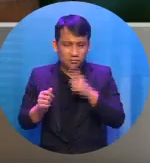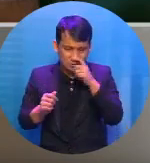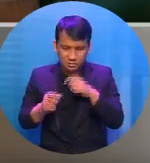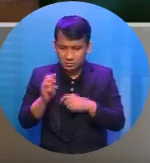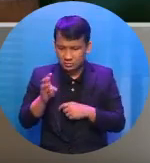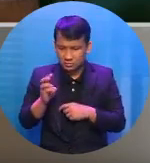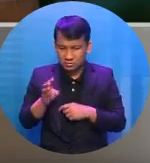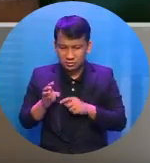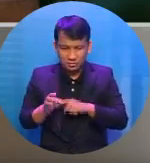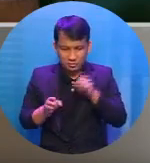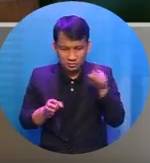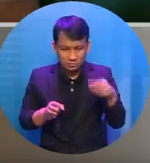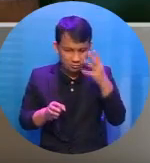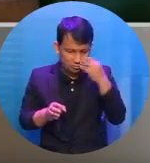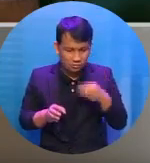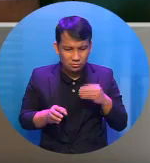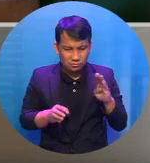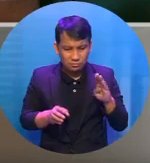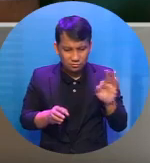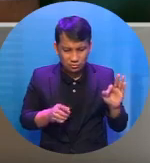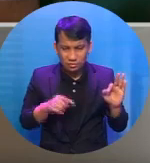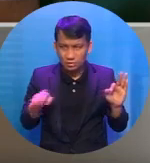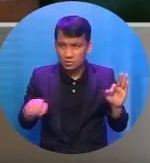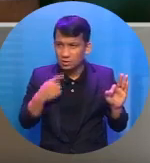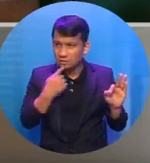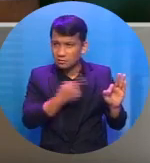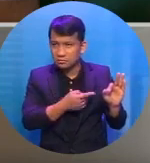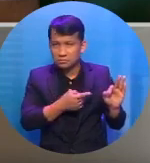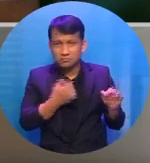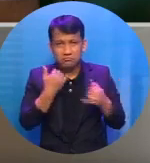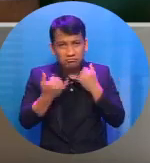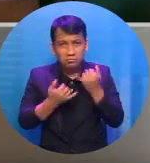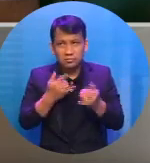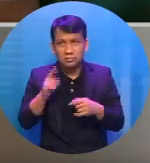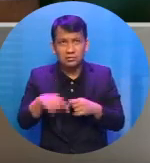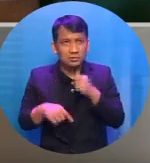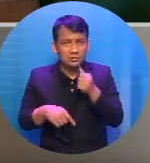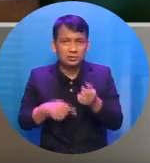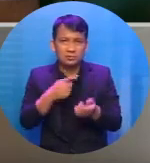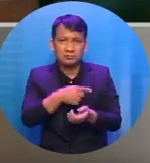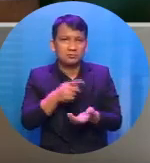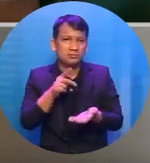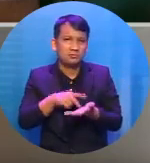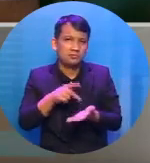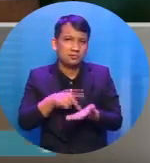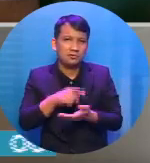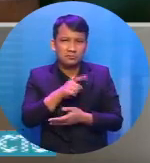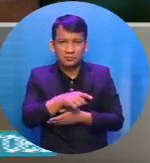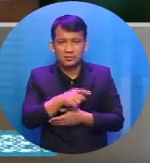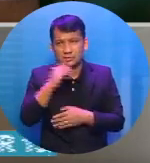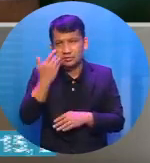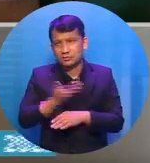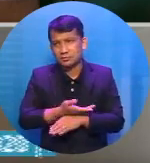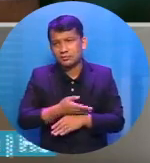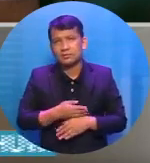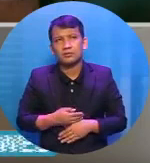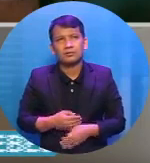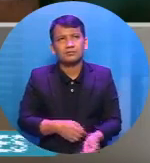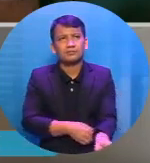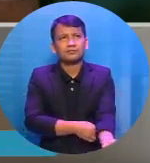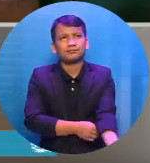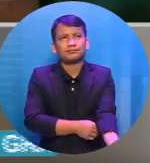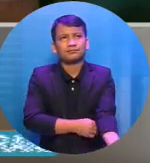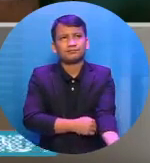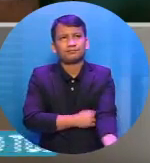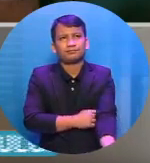years old, natutulog sa boyfriend at kapag sinasaway niyo, sinisigawan ka pa. Eh talagang pasaway to, sobrang pasaway. Hindi po sir